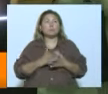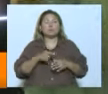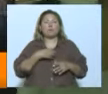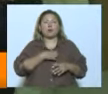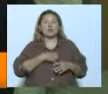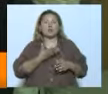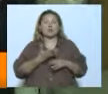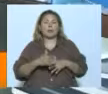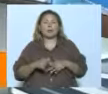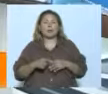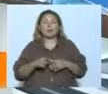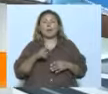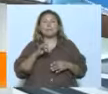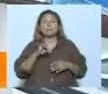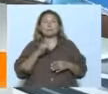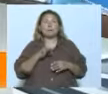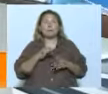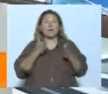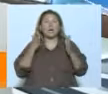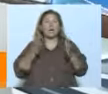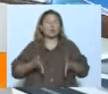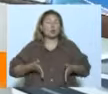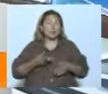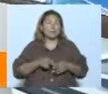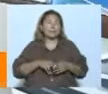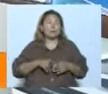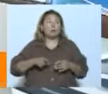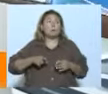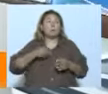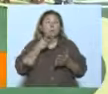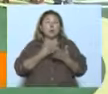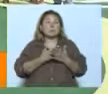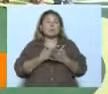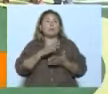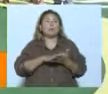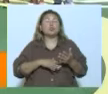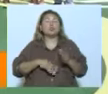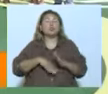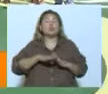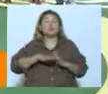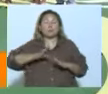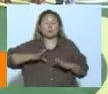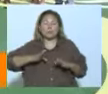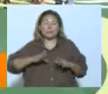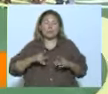важной частью Транскаспийского коридора, производственными показателями, а также планом дальнейшего совершенствования